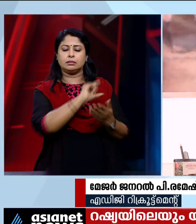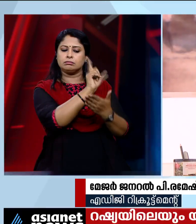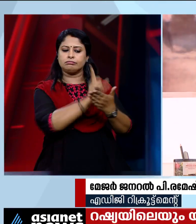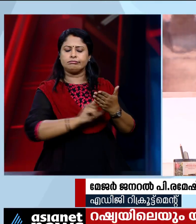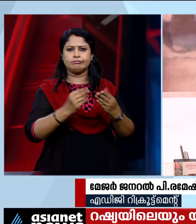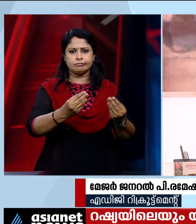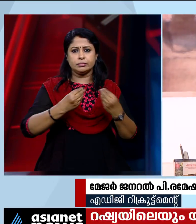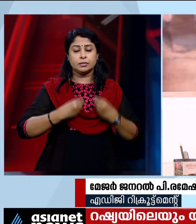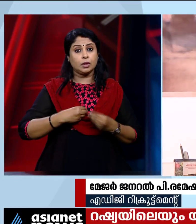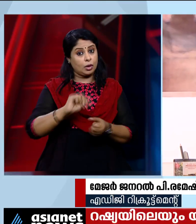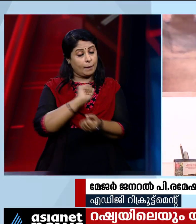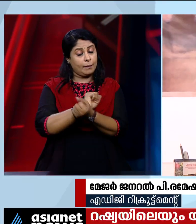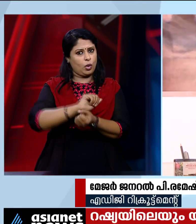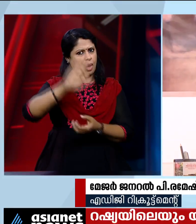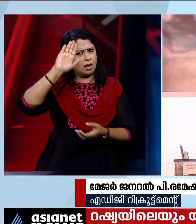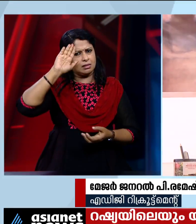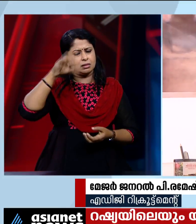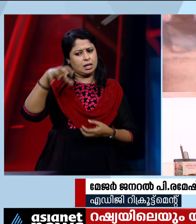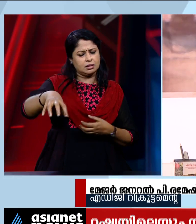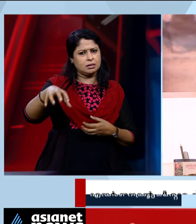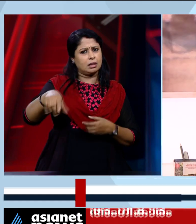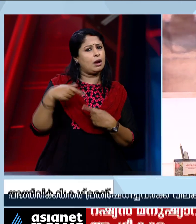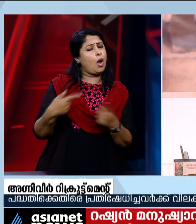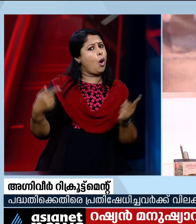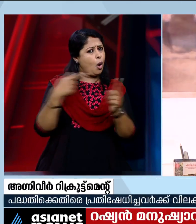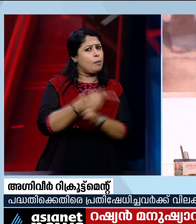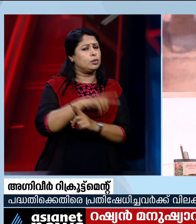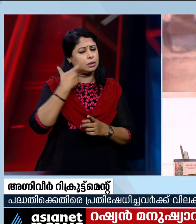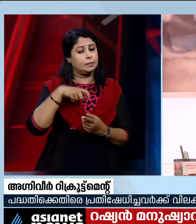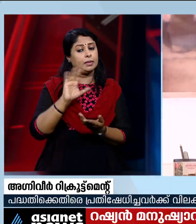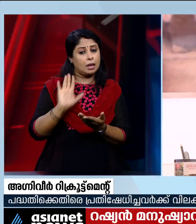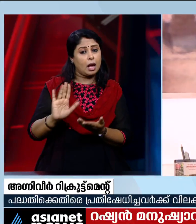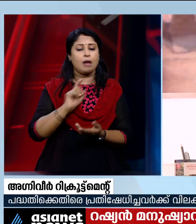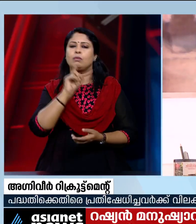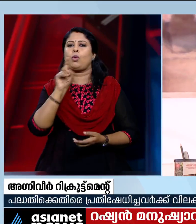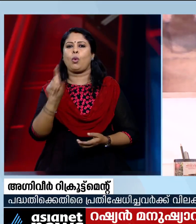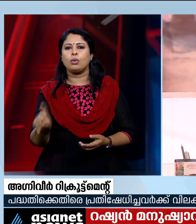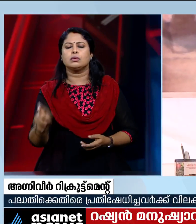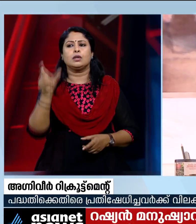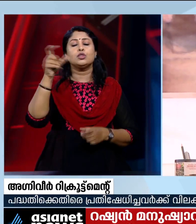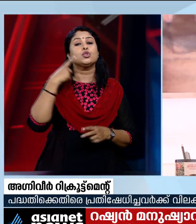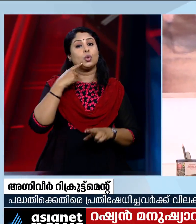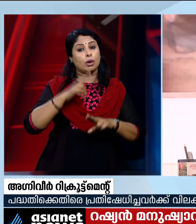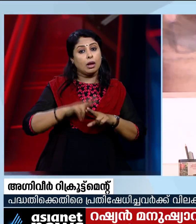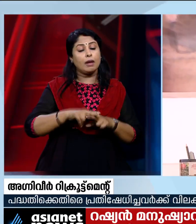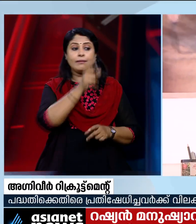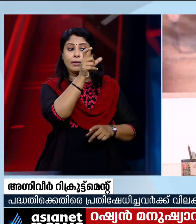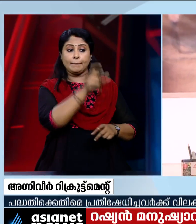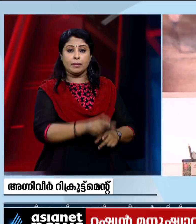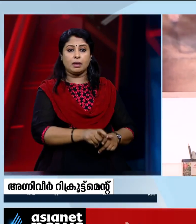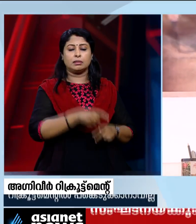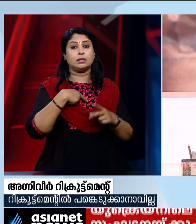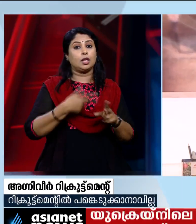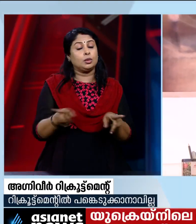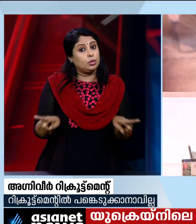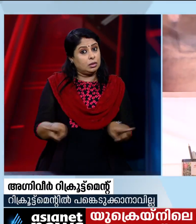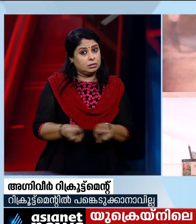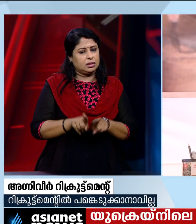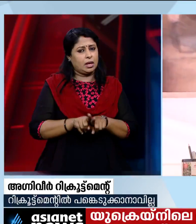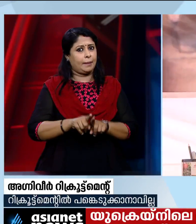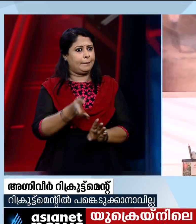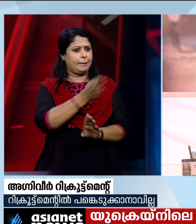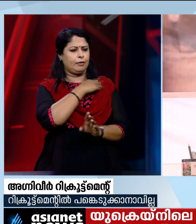തന്നിട്ടുണ്ട്, നിങ്ങളുടെ പോലീസ് സ്റ്റേഷനിൽ ഇദ്ദേഹത്തിന് അഗേൻസ്റ്റ് ആയിട്ട് അങ്ങനെ വല്ല കംപ്ലൈൻറ്റും ഉണ്ടോ, അദ്ദേഹം അങ്ങനെ വല്ല അഗ്നി